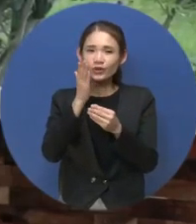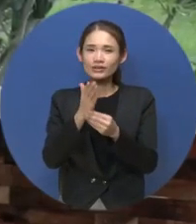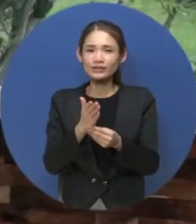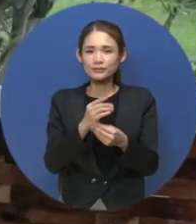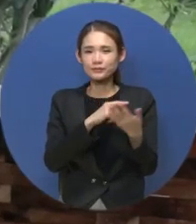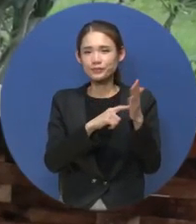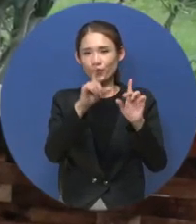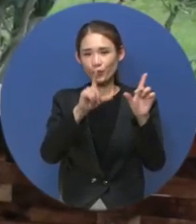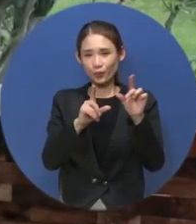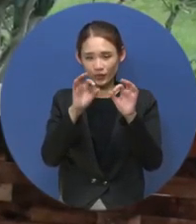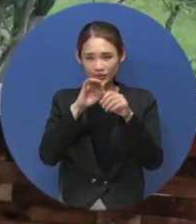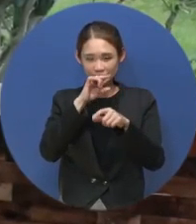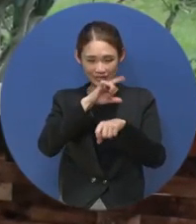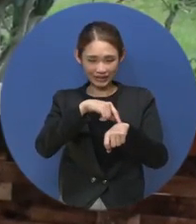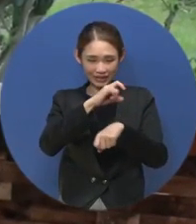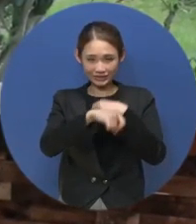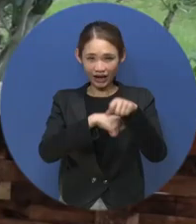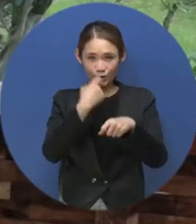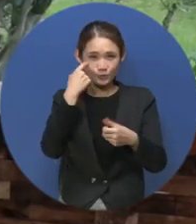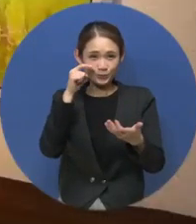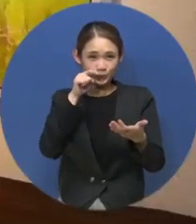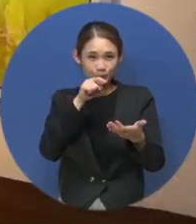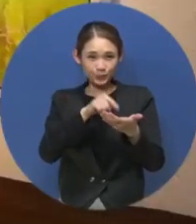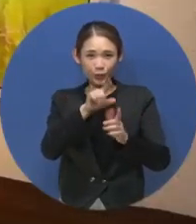그 굉장히 만족하고 있는 것 같습니다.